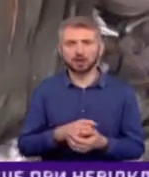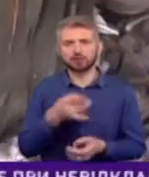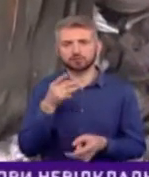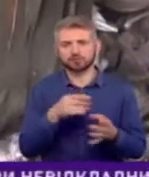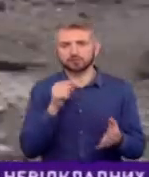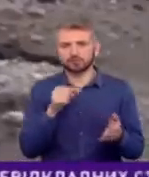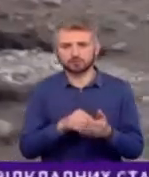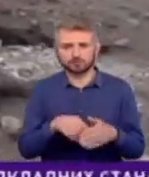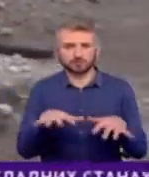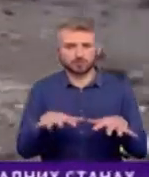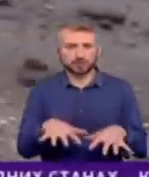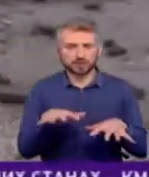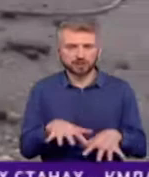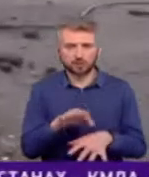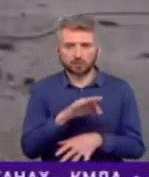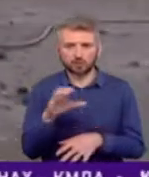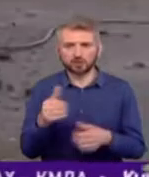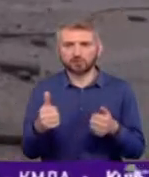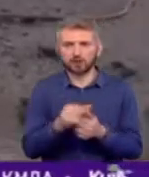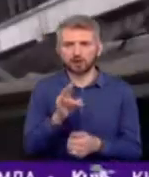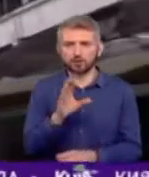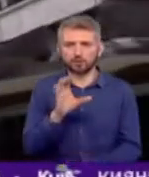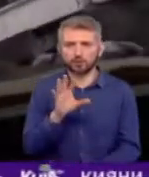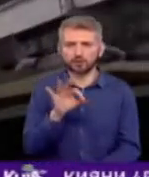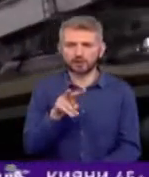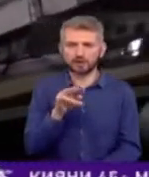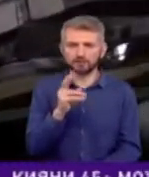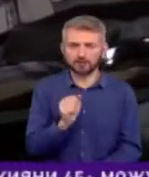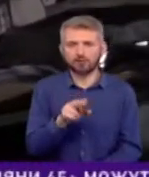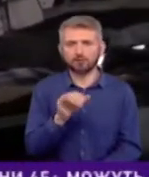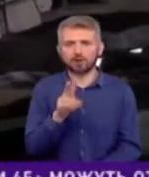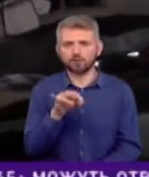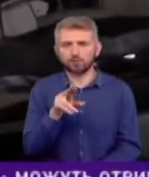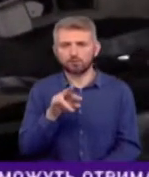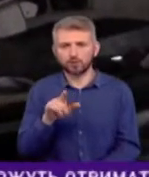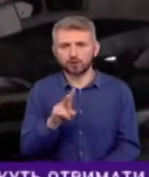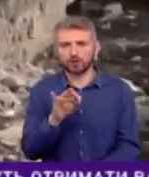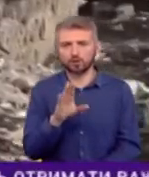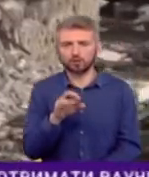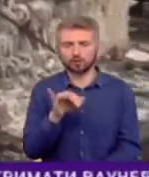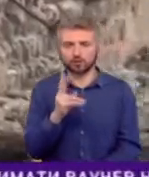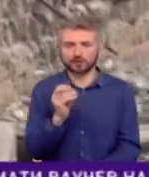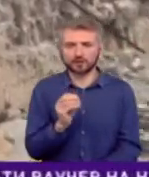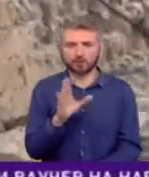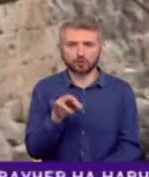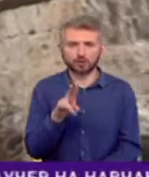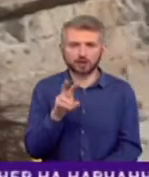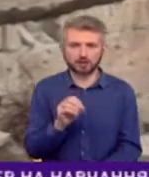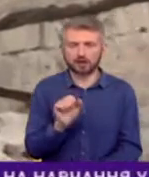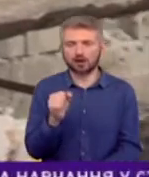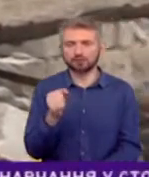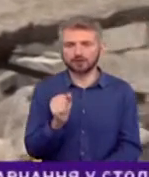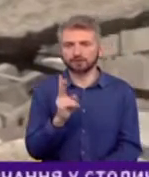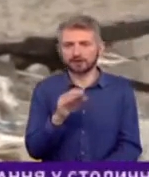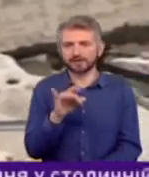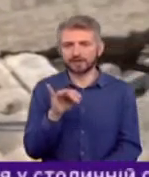потрапили позиції об'єднаних сил поблизу Новоселівки, Павлополя, Лебединського, Новотроїцького, Водяного, Авдіївки та